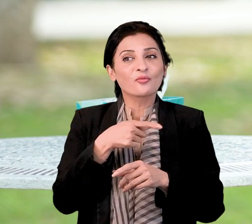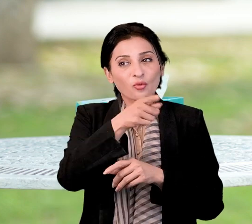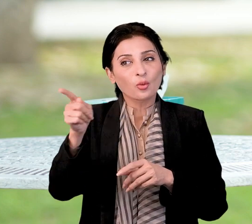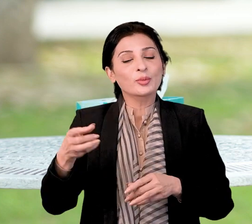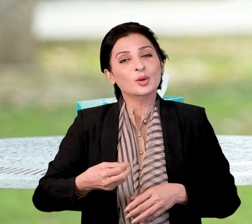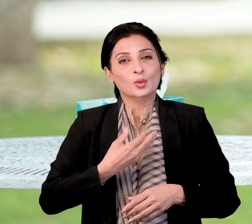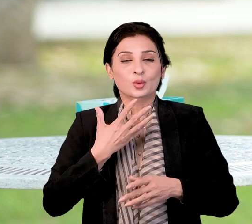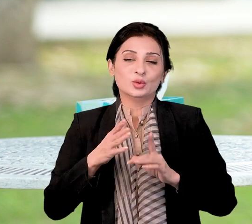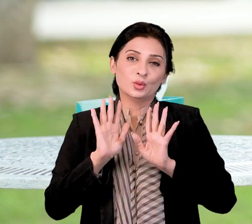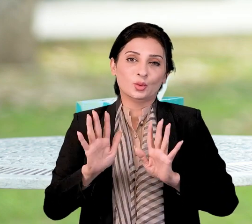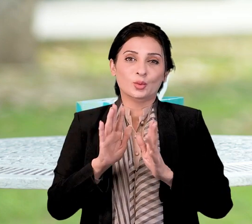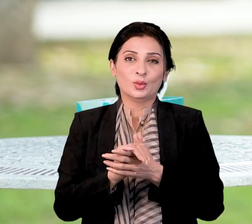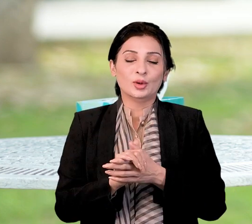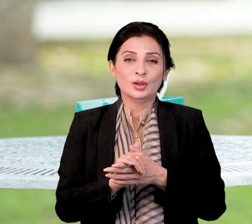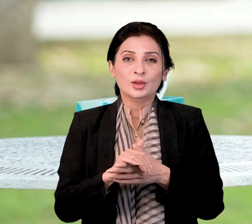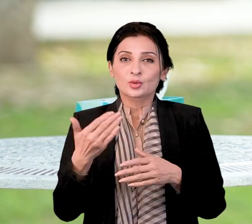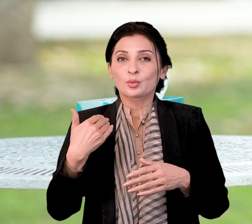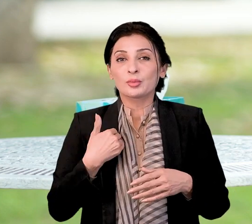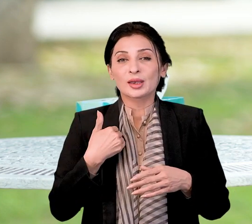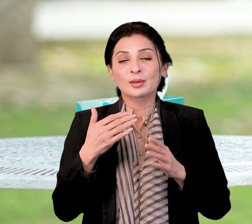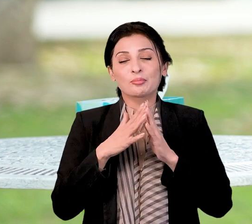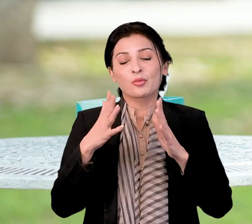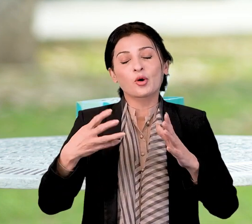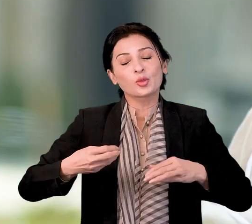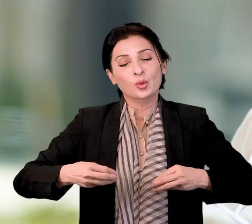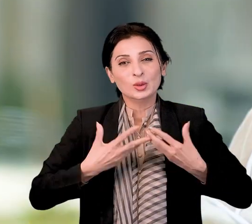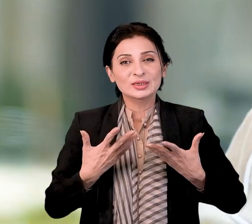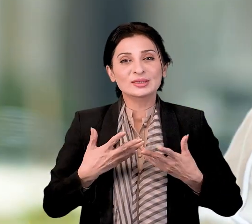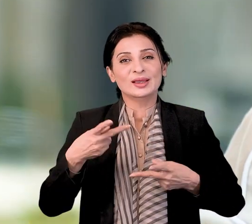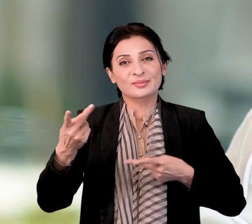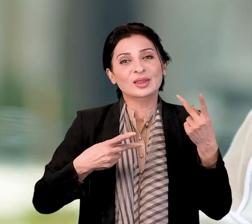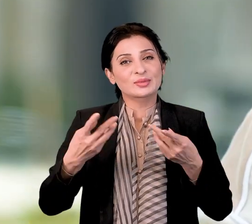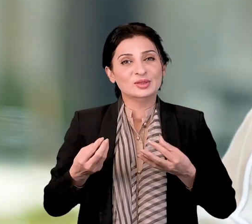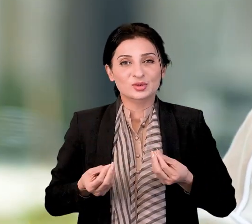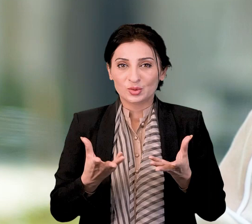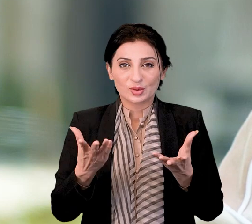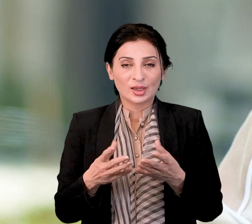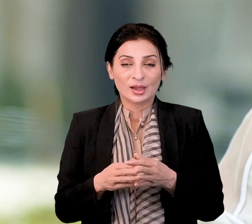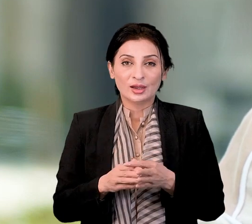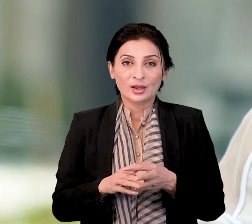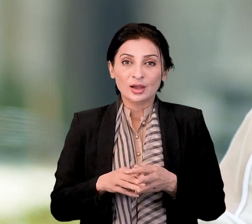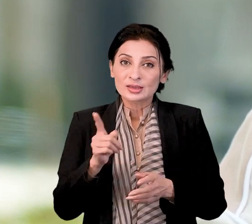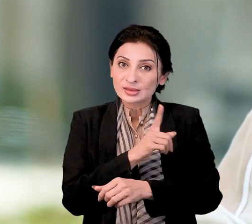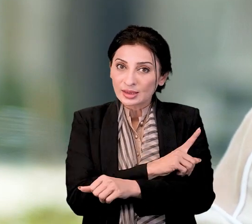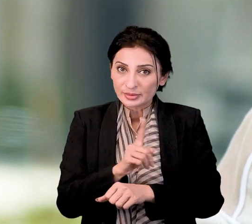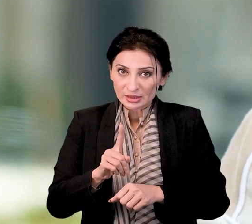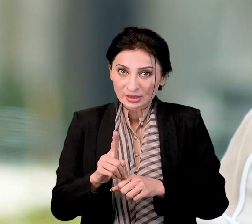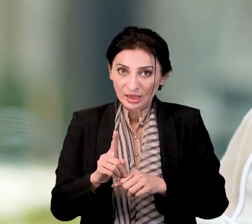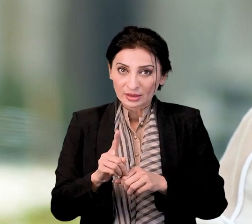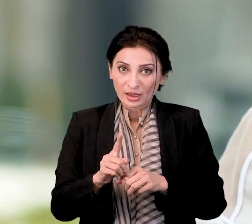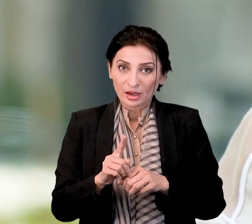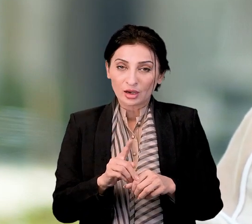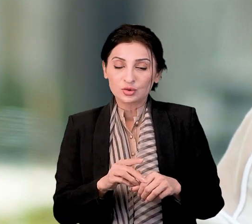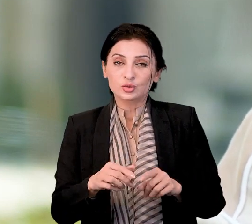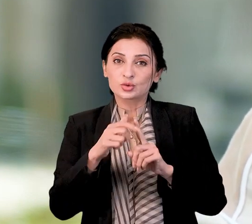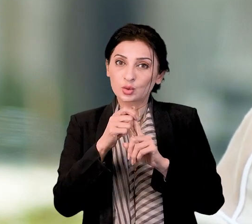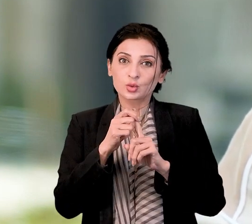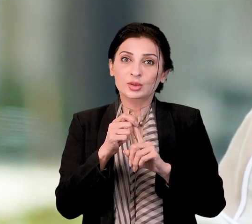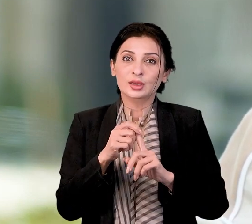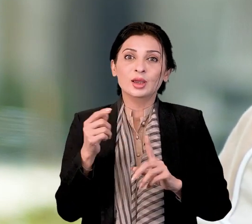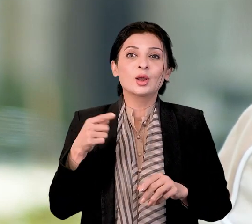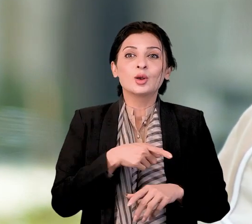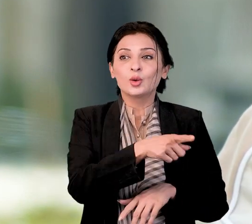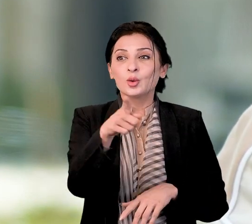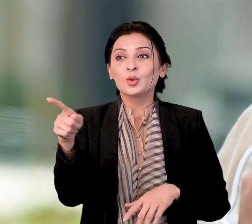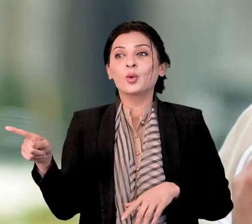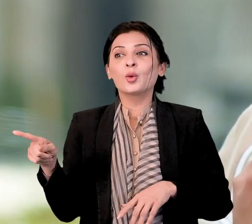people a happy place where they can dine in. कोई बेकरी या रेस्टोरेंट खोलते हैं, ज़्यादातर एंटरप्रेन्योर्स और शेफ्स